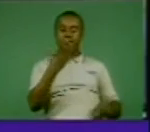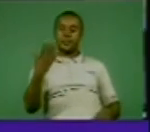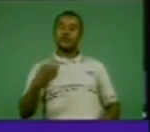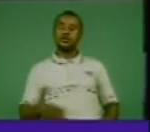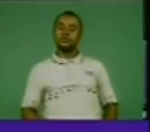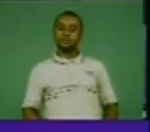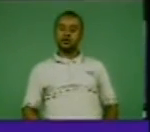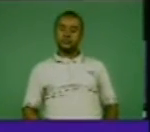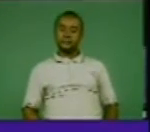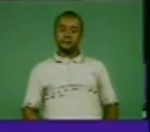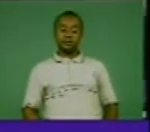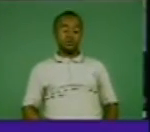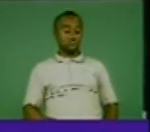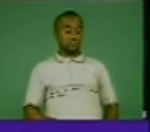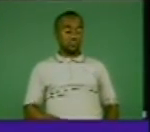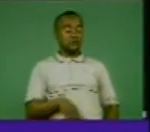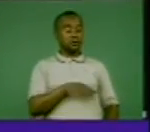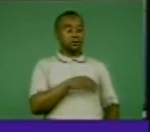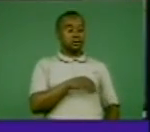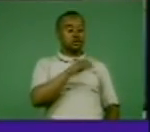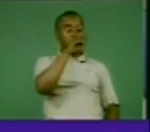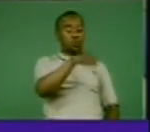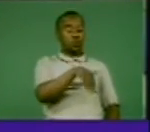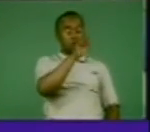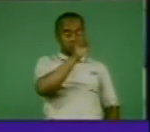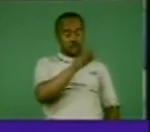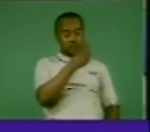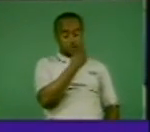kura 147 wastani wa chini